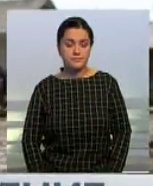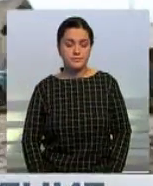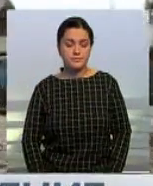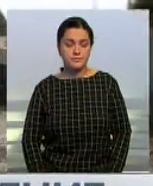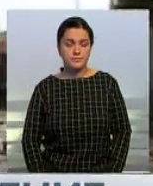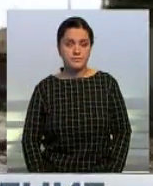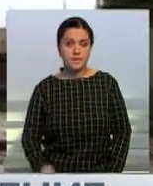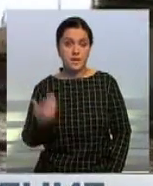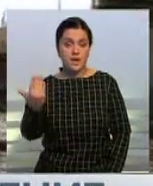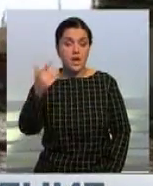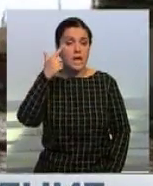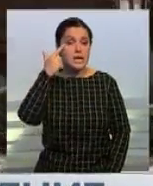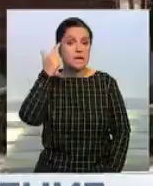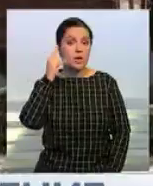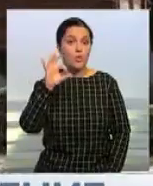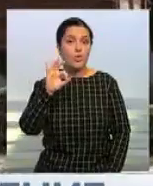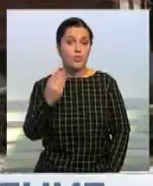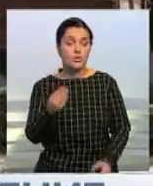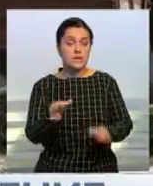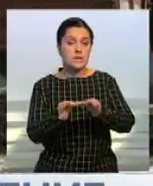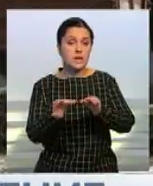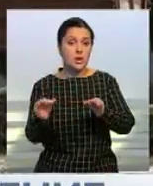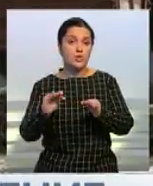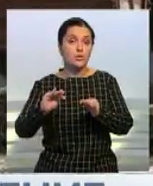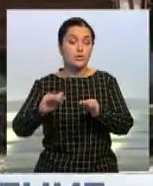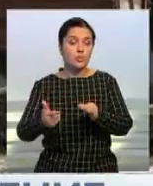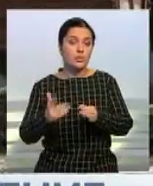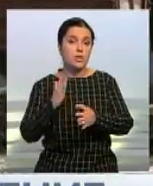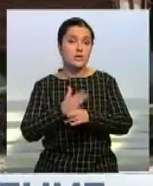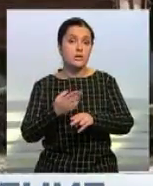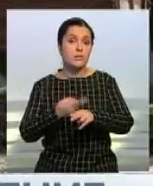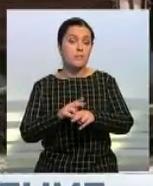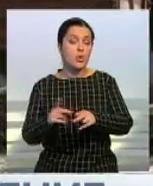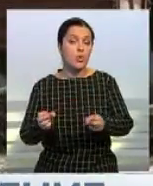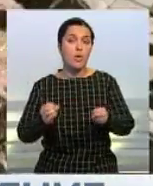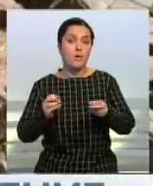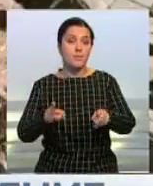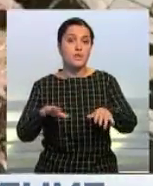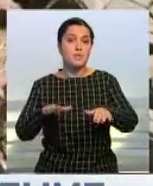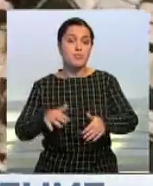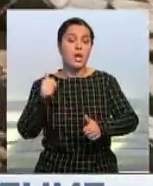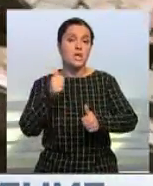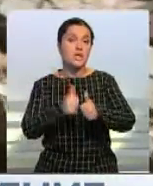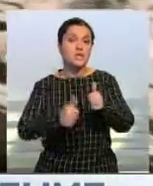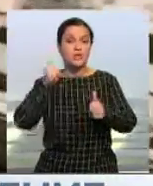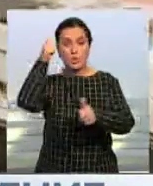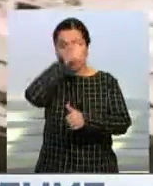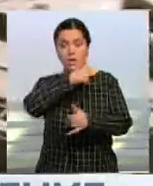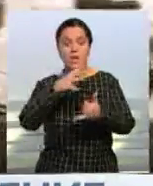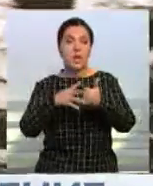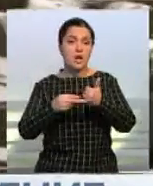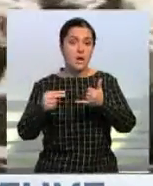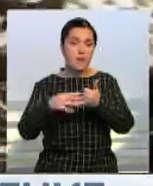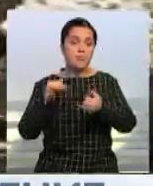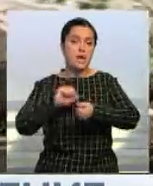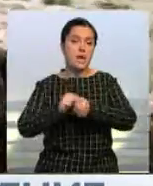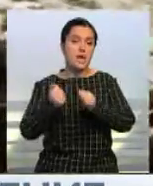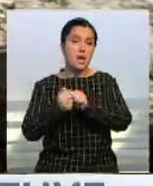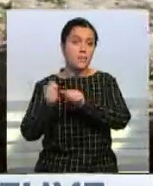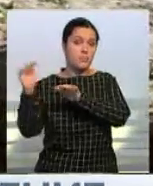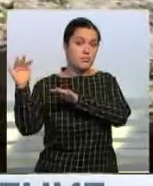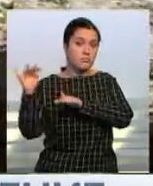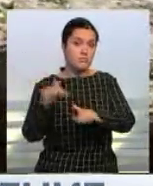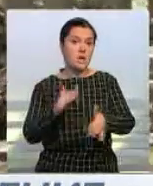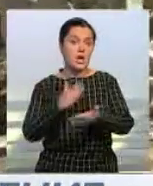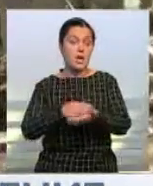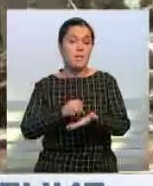Карасуйский район Ошской области расположен на юге Кыргызстана. Это одна из множества местностей, где ежегодно сходят оползни и возможны сели. По данным Министерства